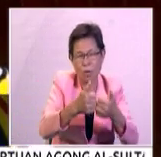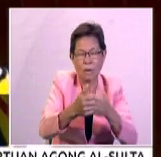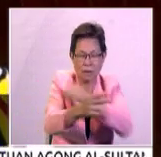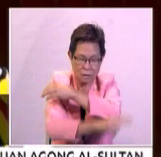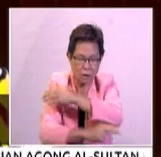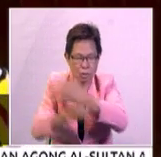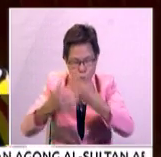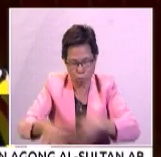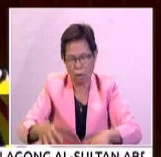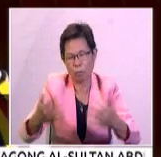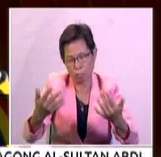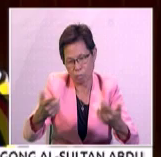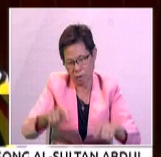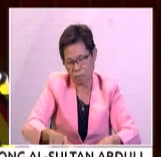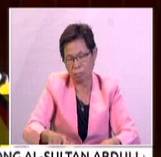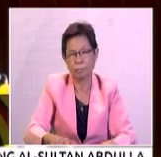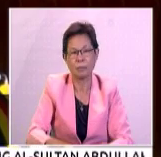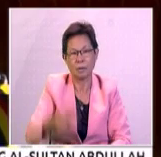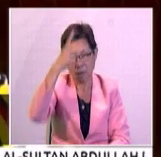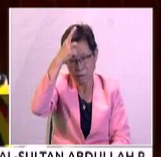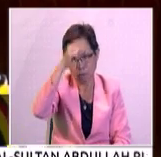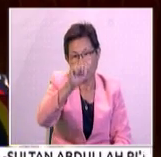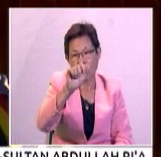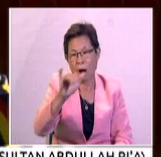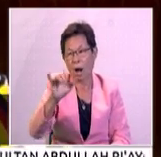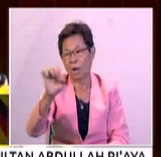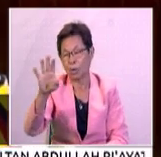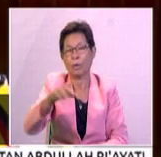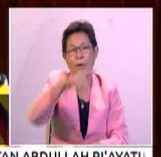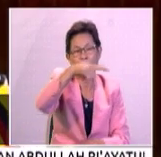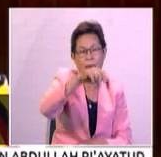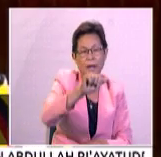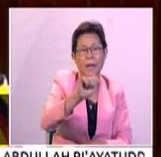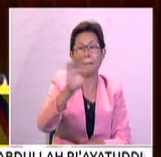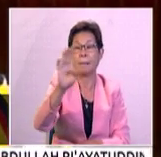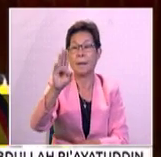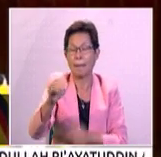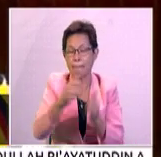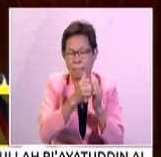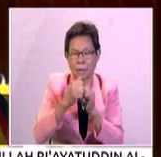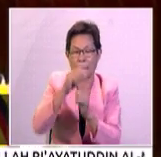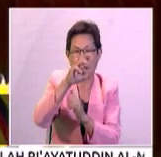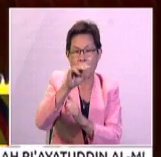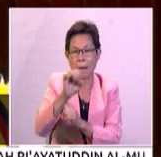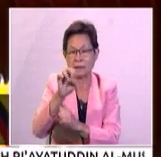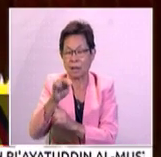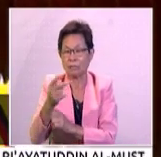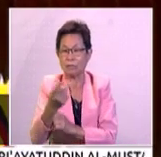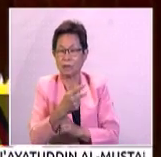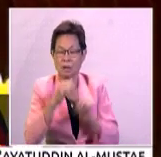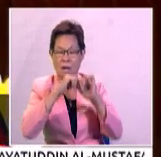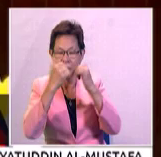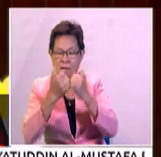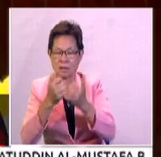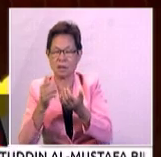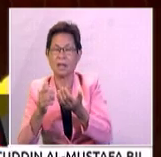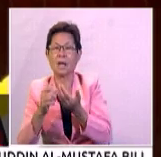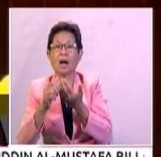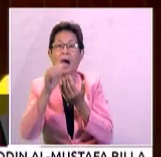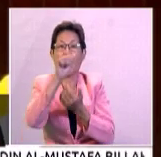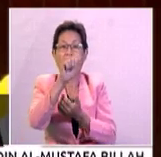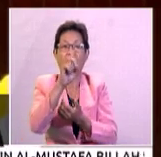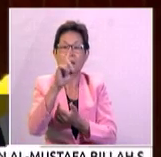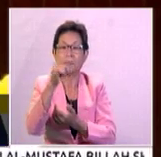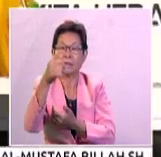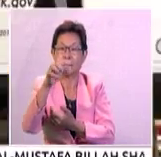negeri sedang giat berlangsung. Dato' Ayub turut memaklumkan PABM bersama-sama MSN, Agensi Anti-Doping Malaysia